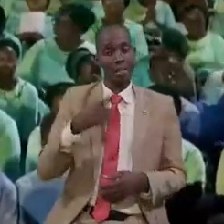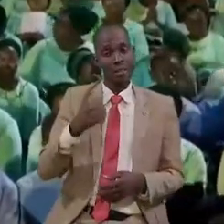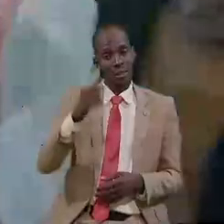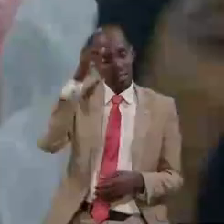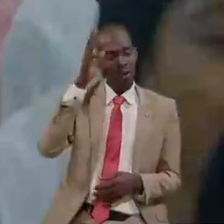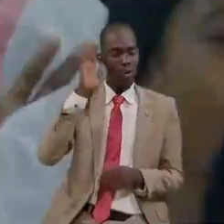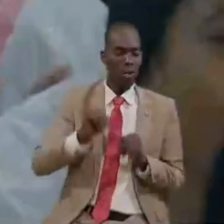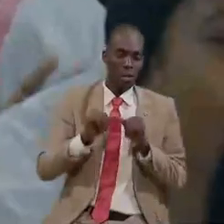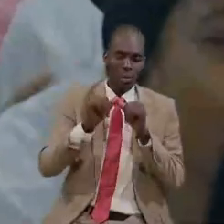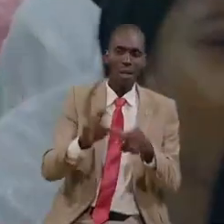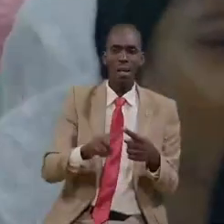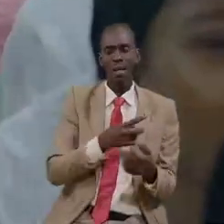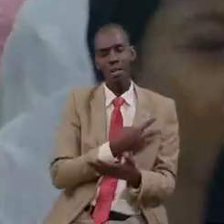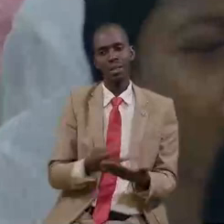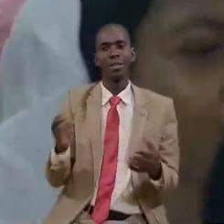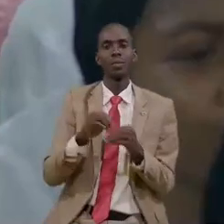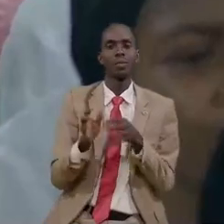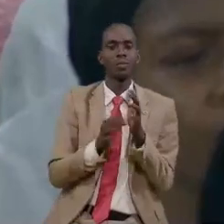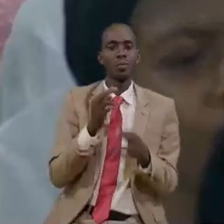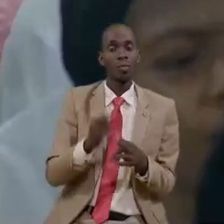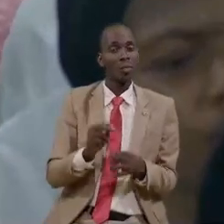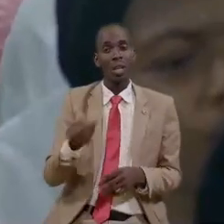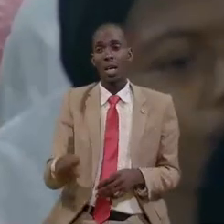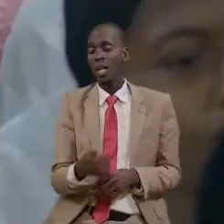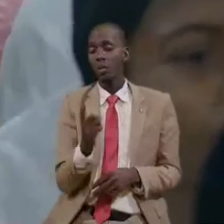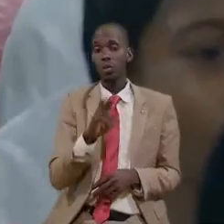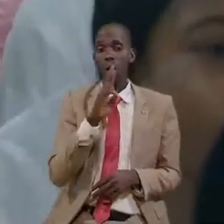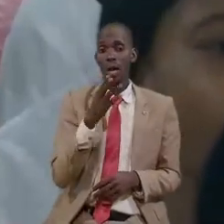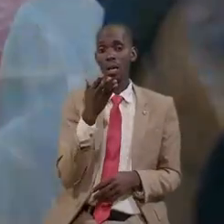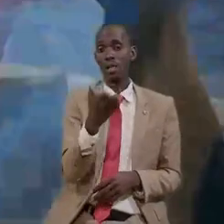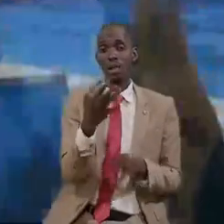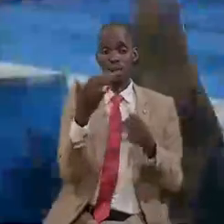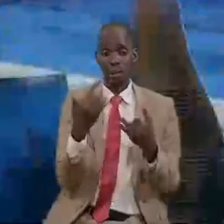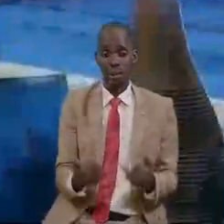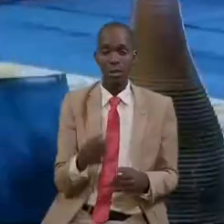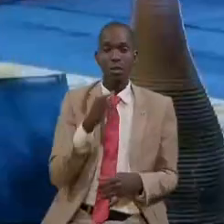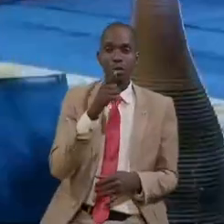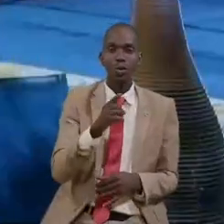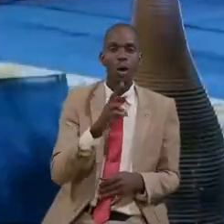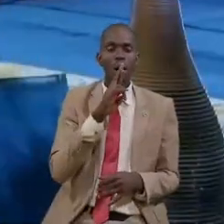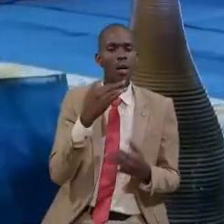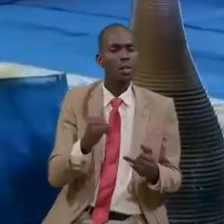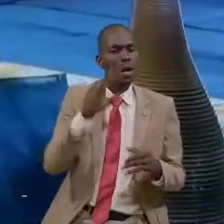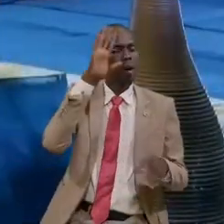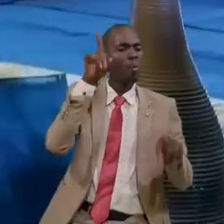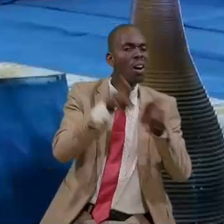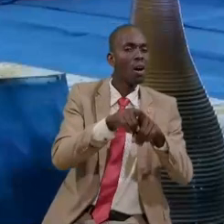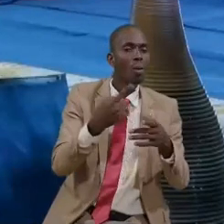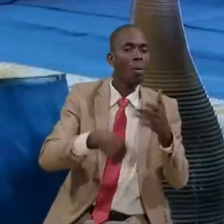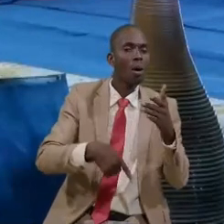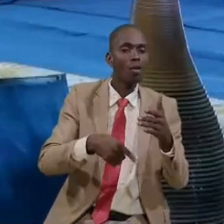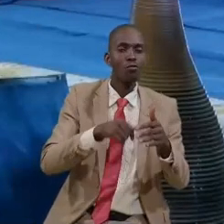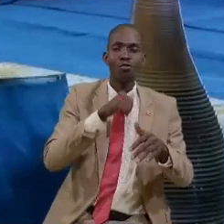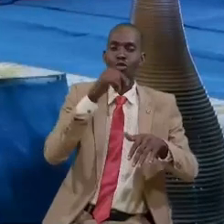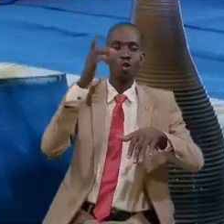continuer d'échouer. Et où que vous soyez maintenant, vous êtes un frère